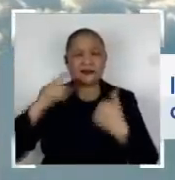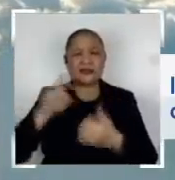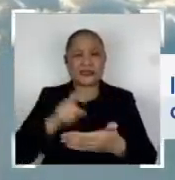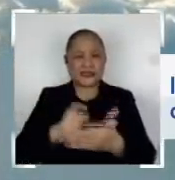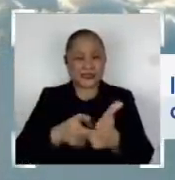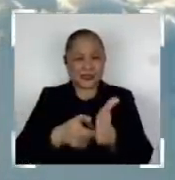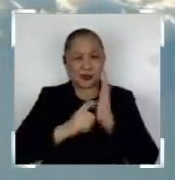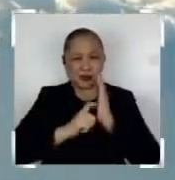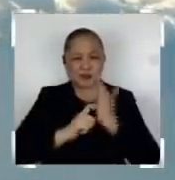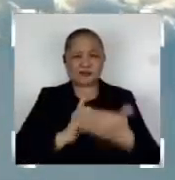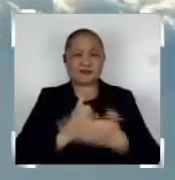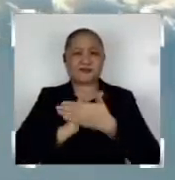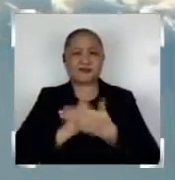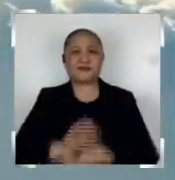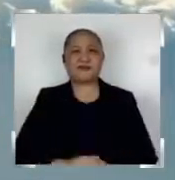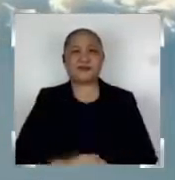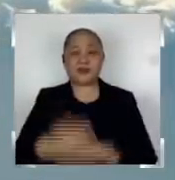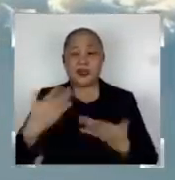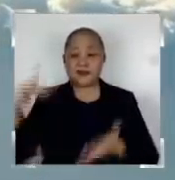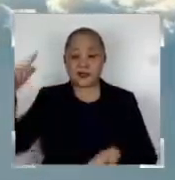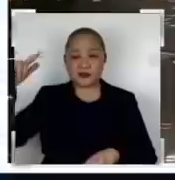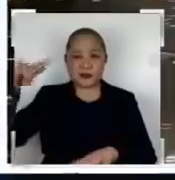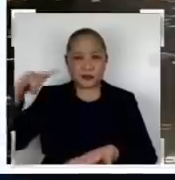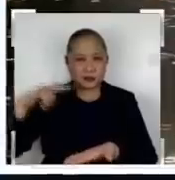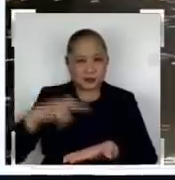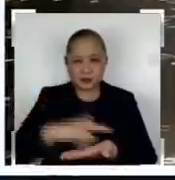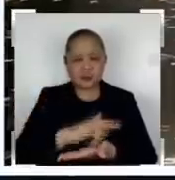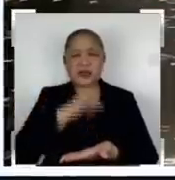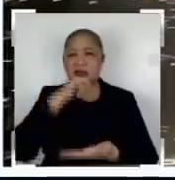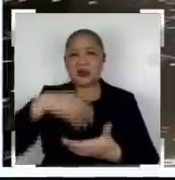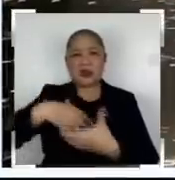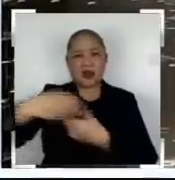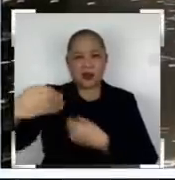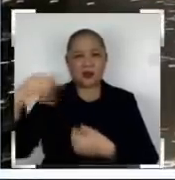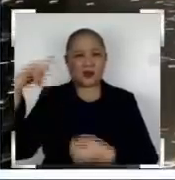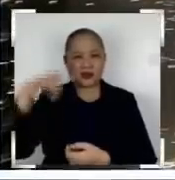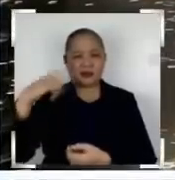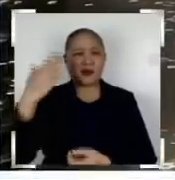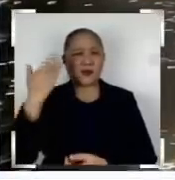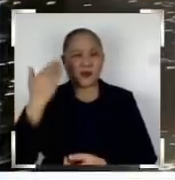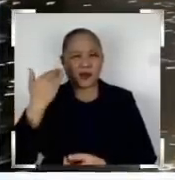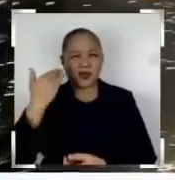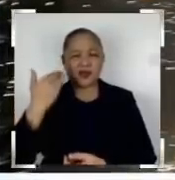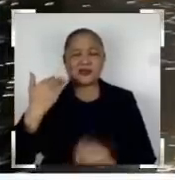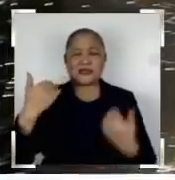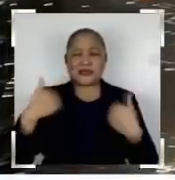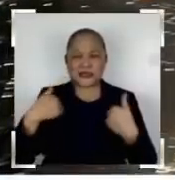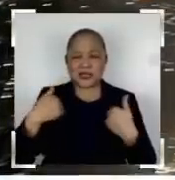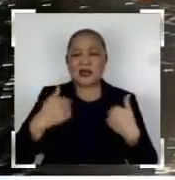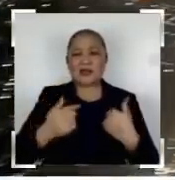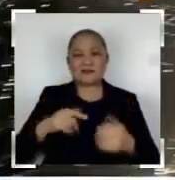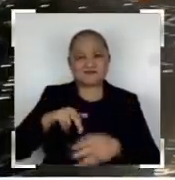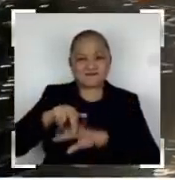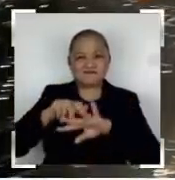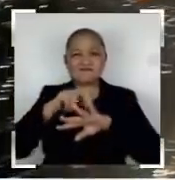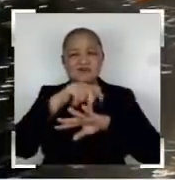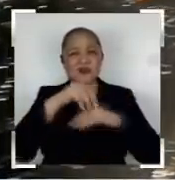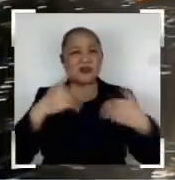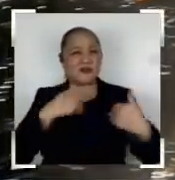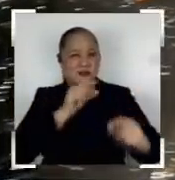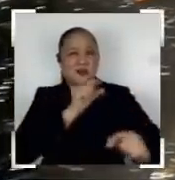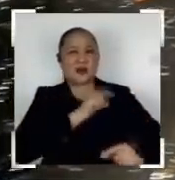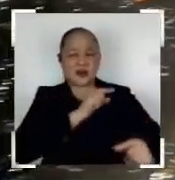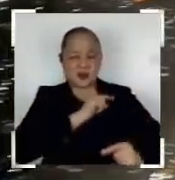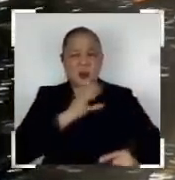After the taxi, hindi kami pinalabas ng airplane because maaakyat daw yung Coast Guard. In the middle of the talk, may